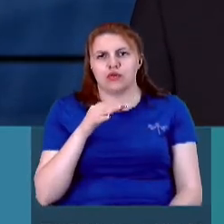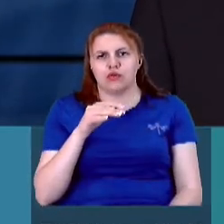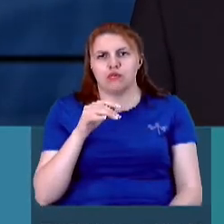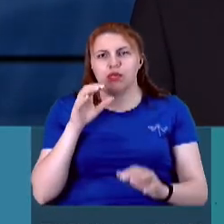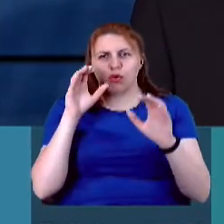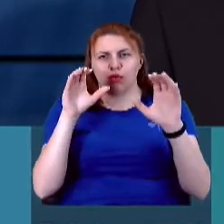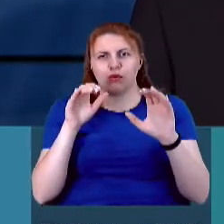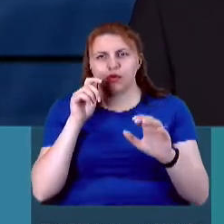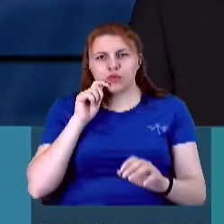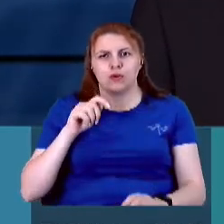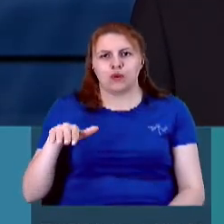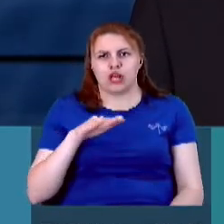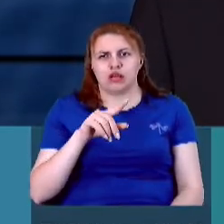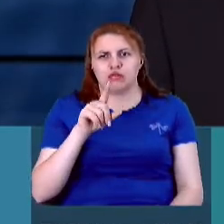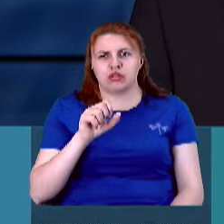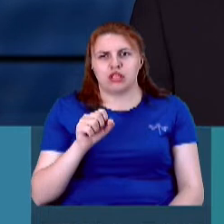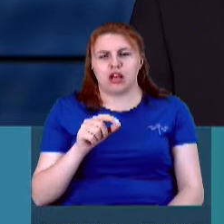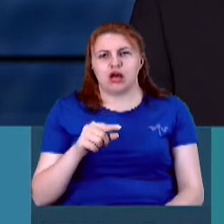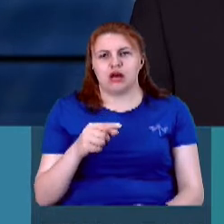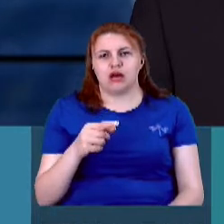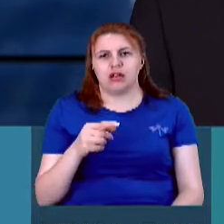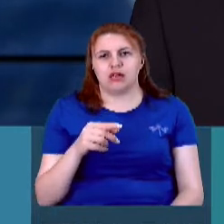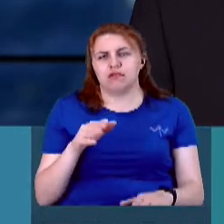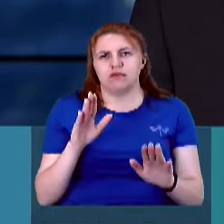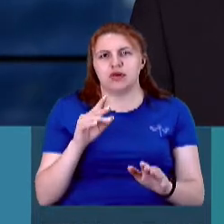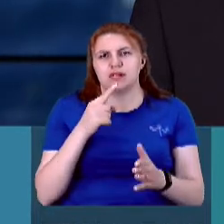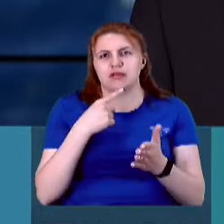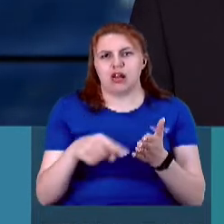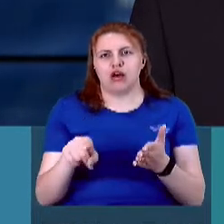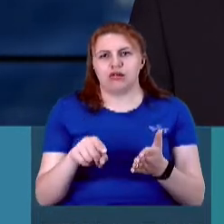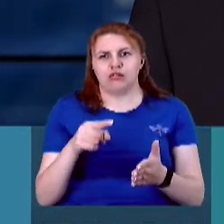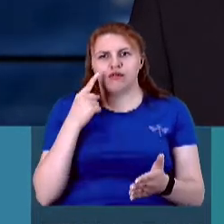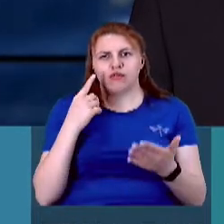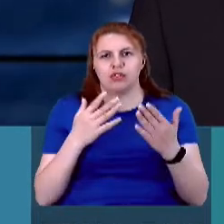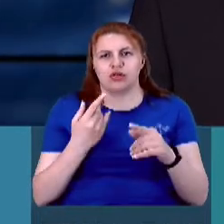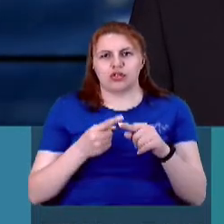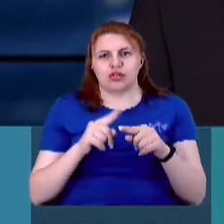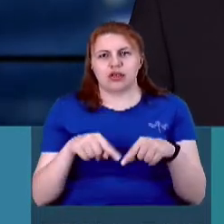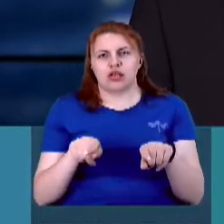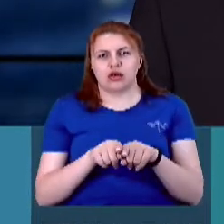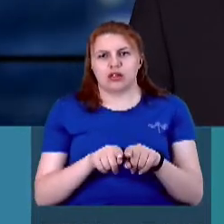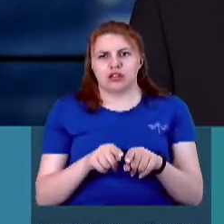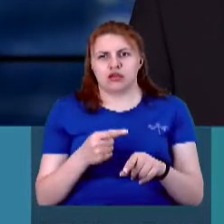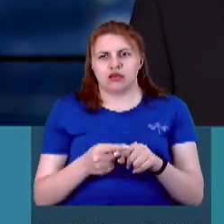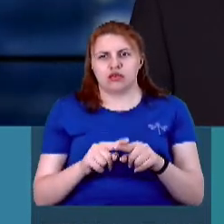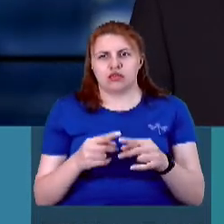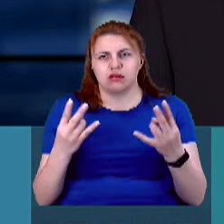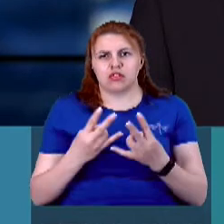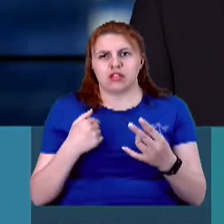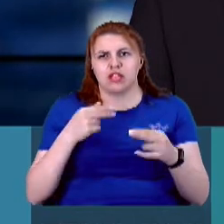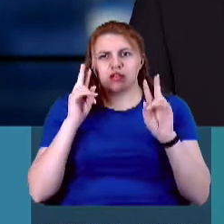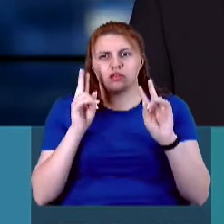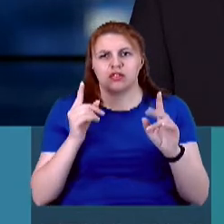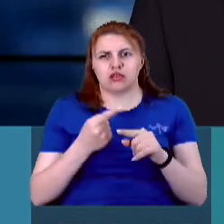за зраду. От ви уявляєте, що це таке? Оце треба, я не знаю, я оце